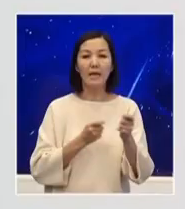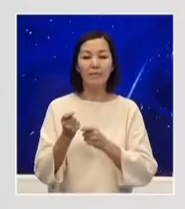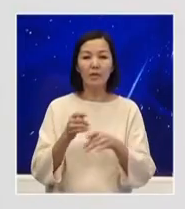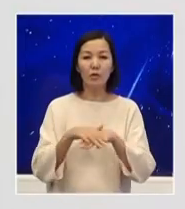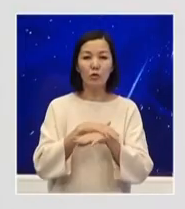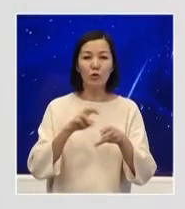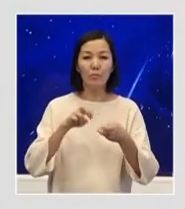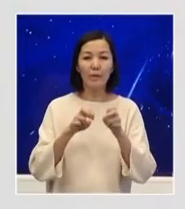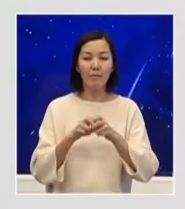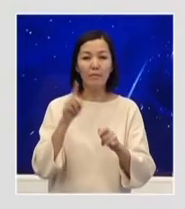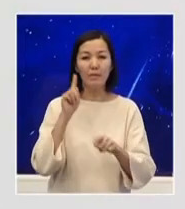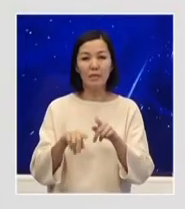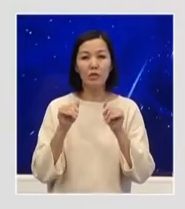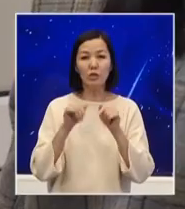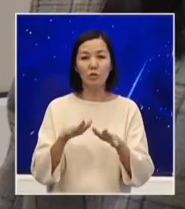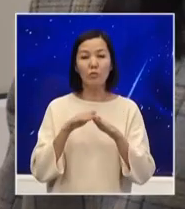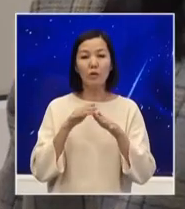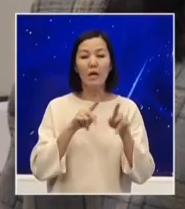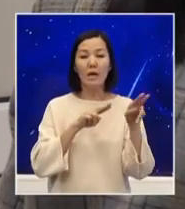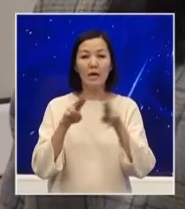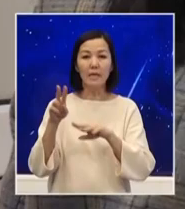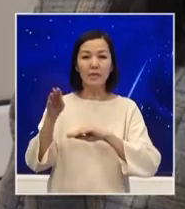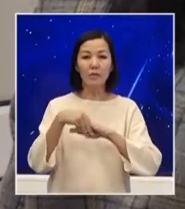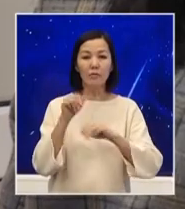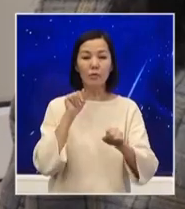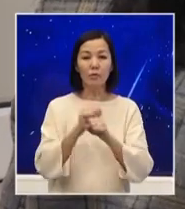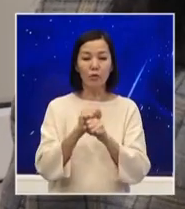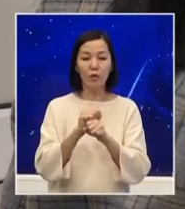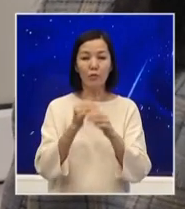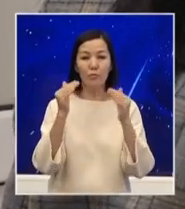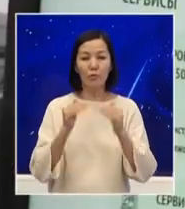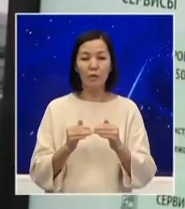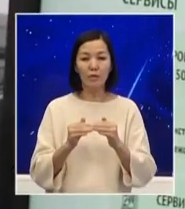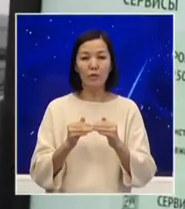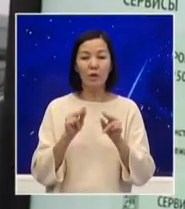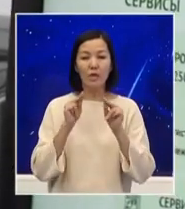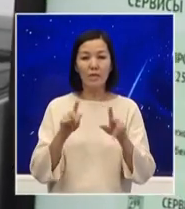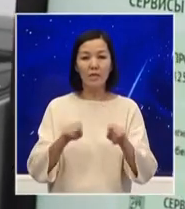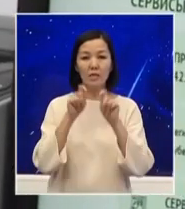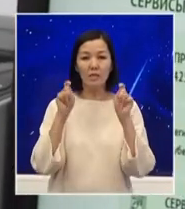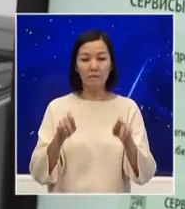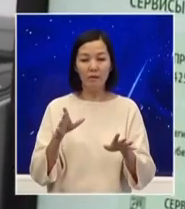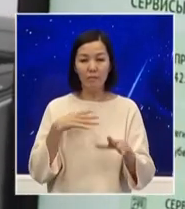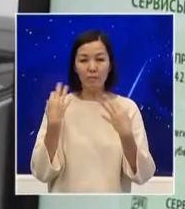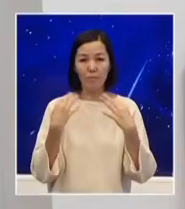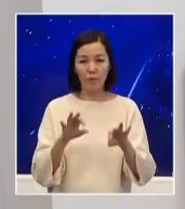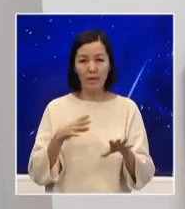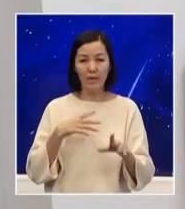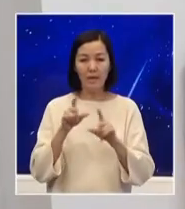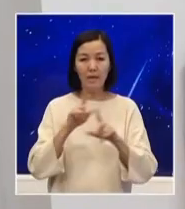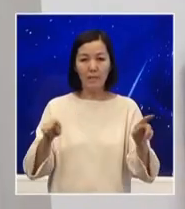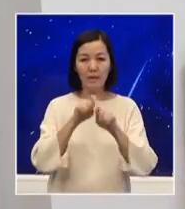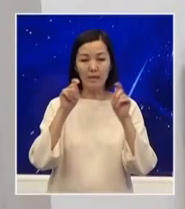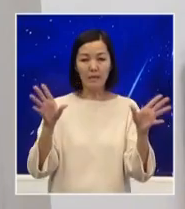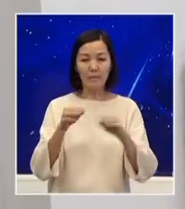тұрғындар мәселелерінің жылдам шешілуін қадағалап, жемқорлық деңгейін төмендету және ашықтықты қамтамасыз ету. Сондықтан ғимарат ашылуына